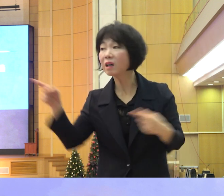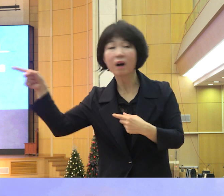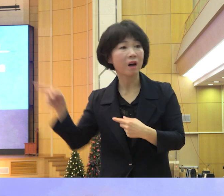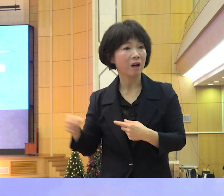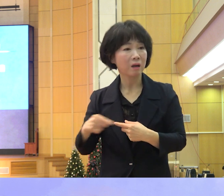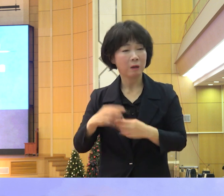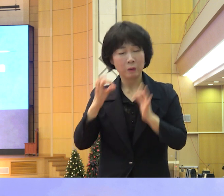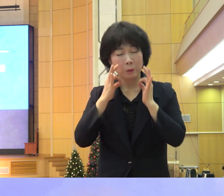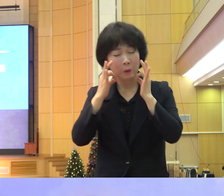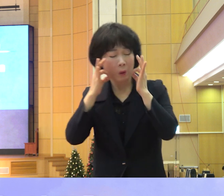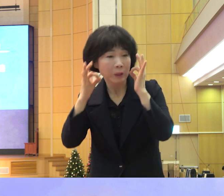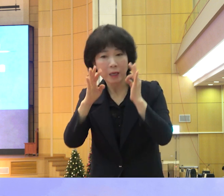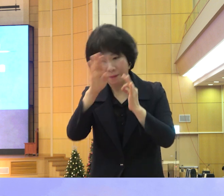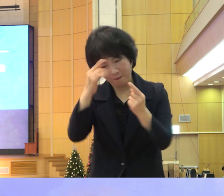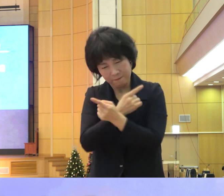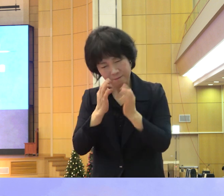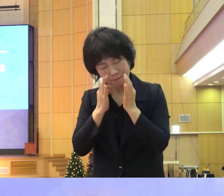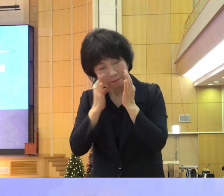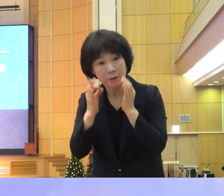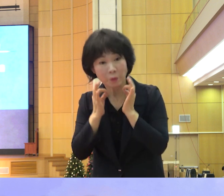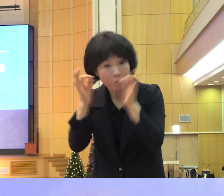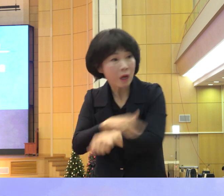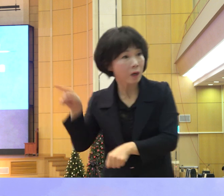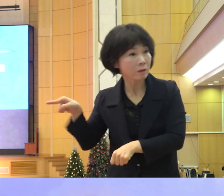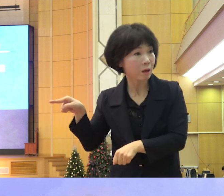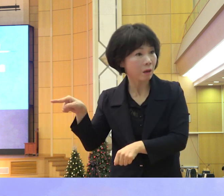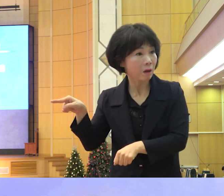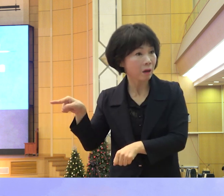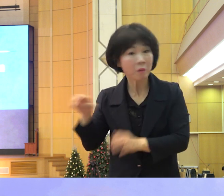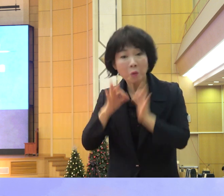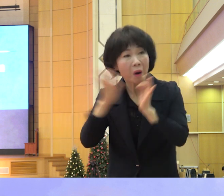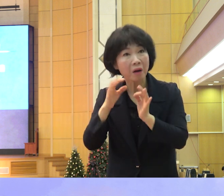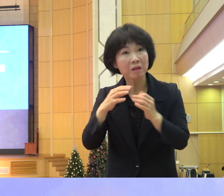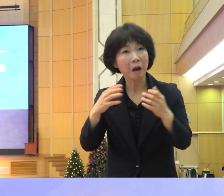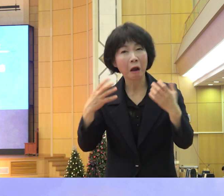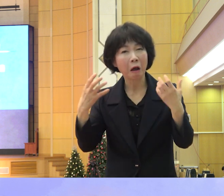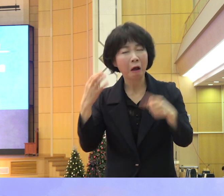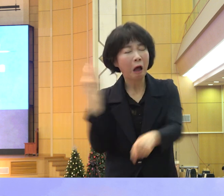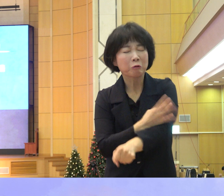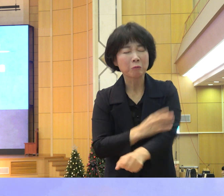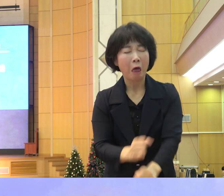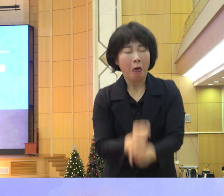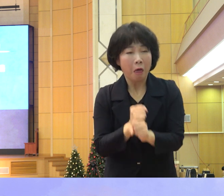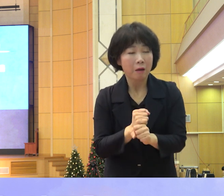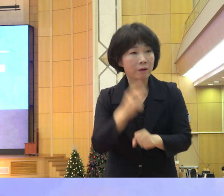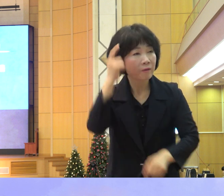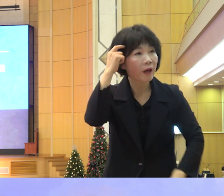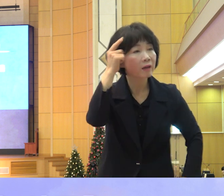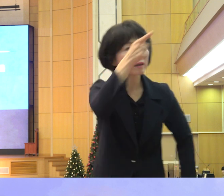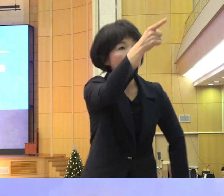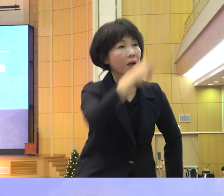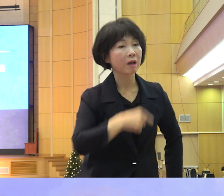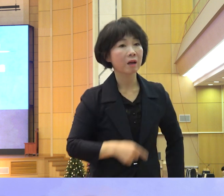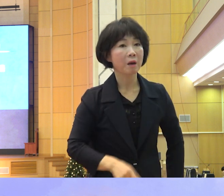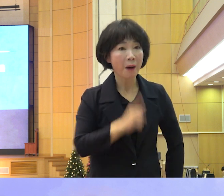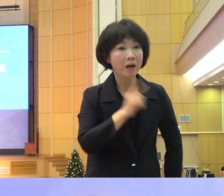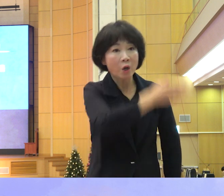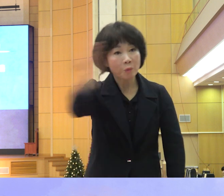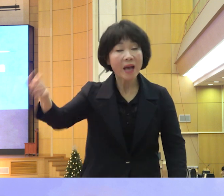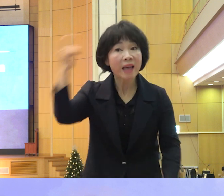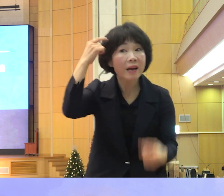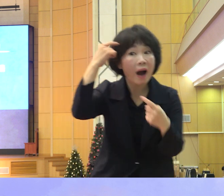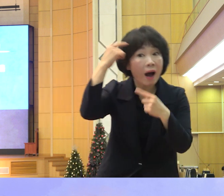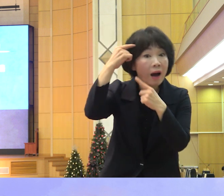사람이 마음의 그 상태, 생각 참 중요합니다.